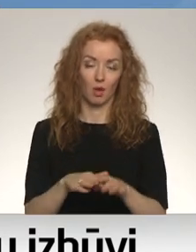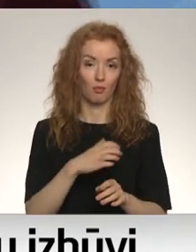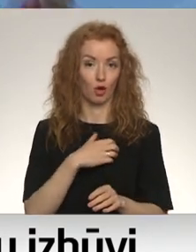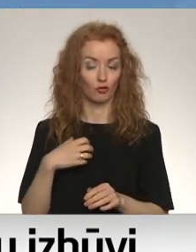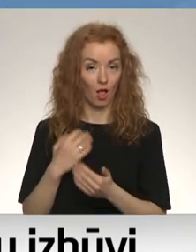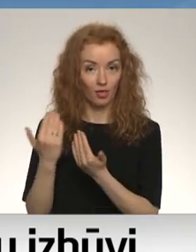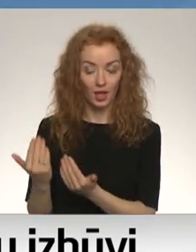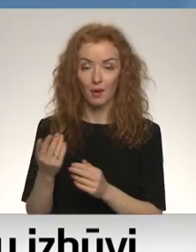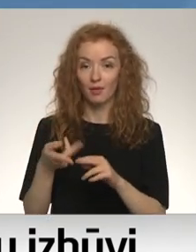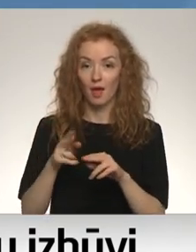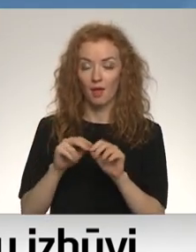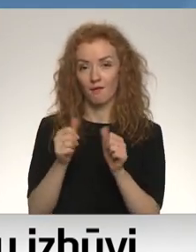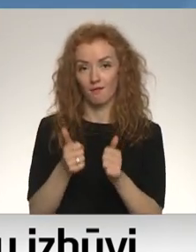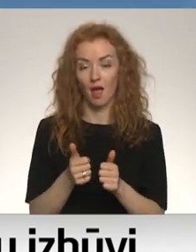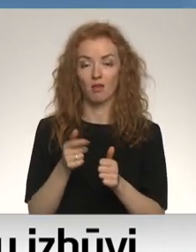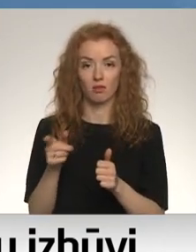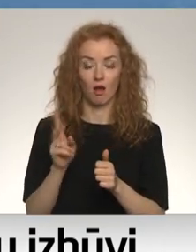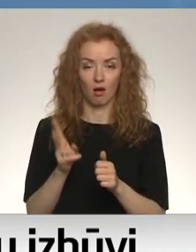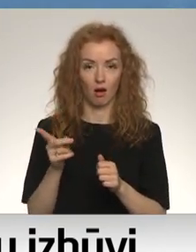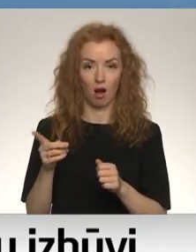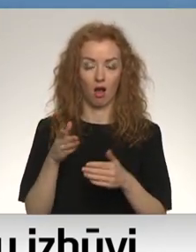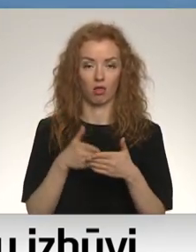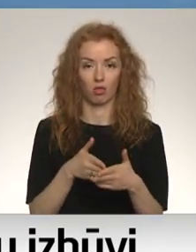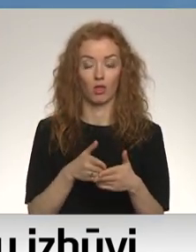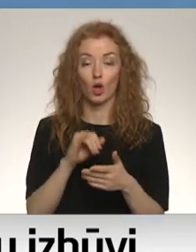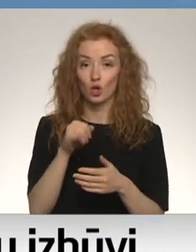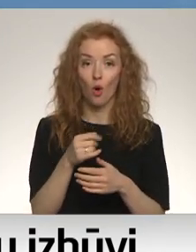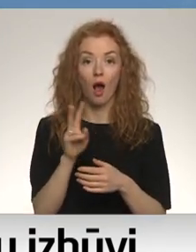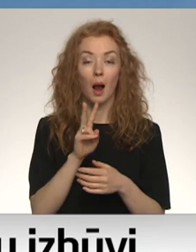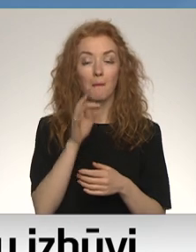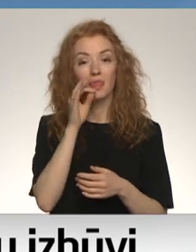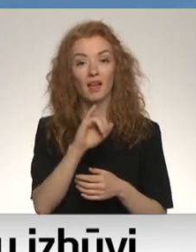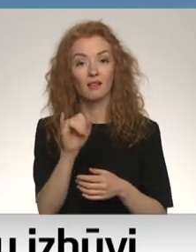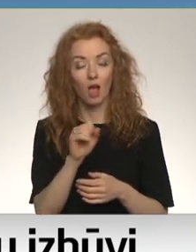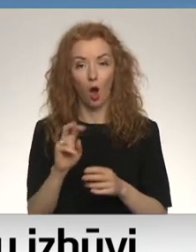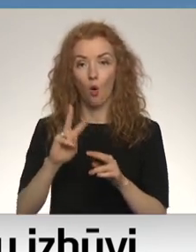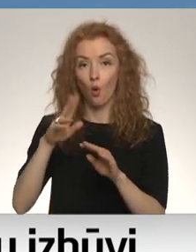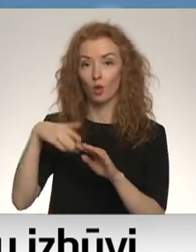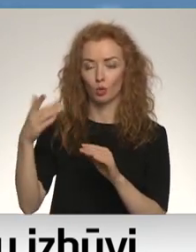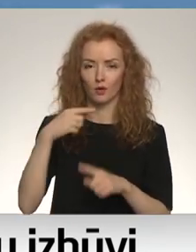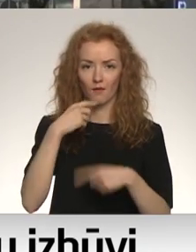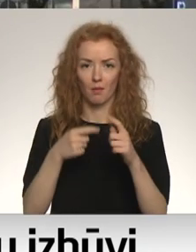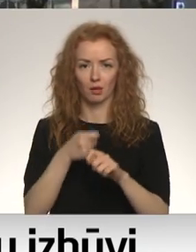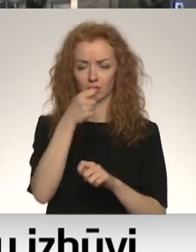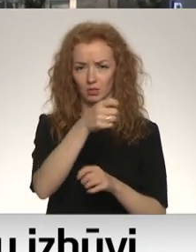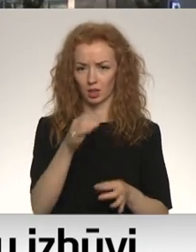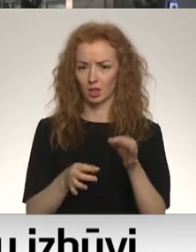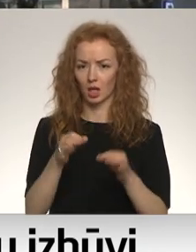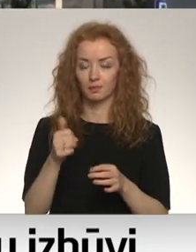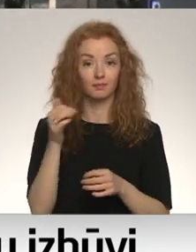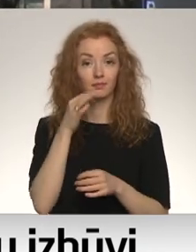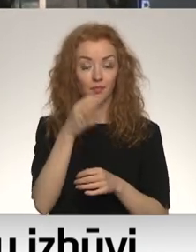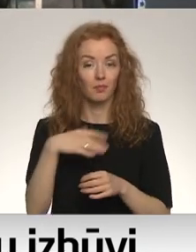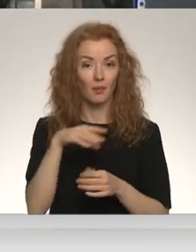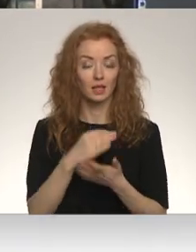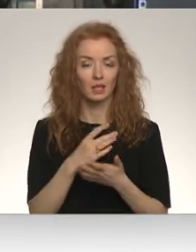kas tādējādi nokļūst teju vai ķīlnieku lomā, jo neatkarīgi no tā, kam teikt jā, otra puse to pārsūdzēs. Mēs laikam esam vienotām